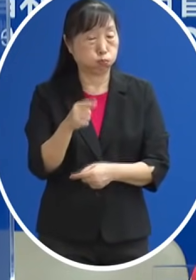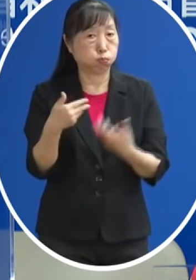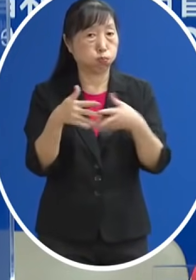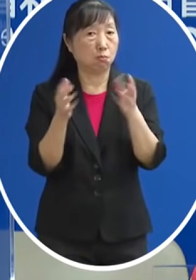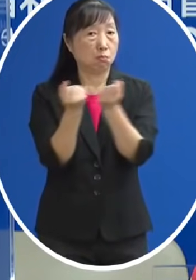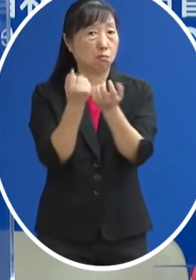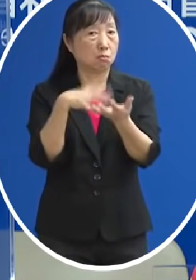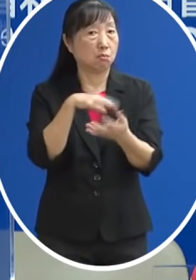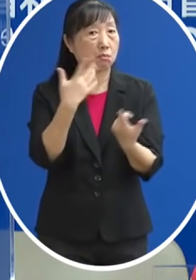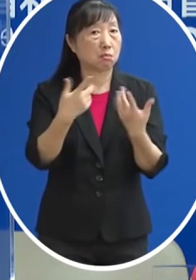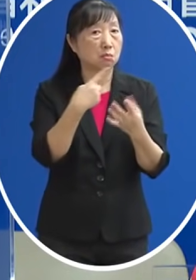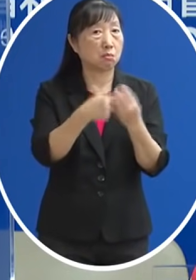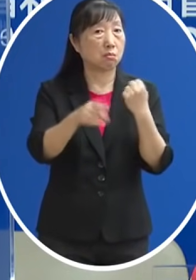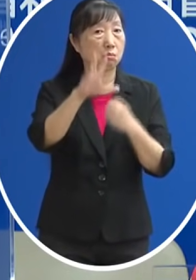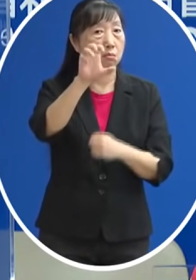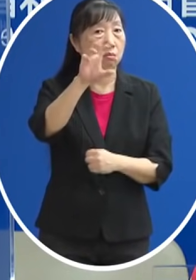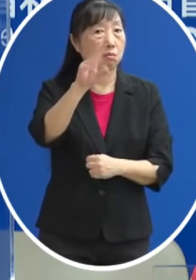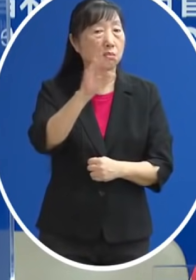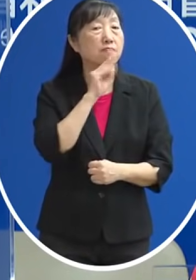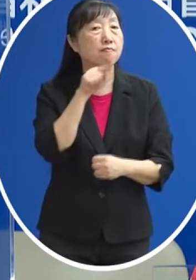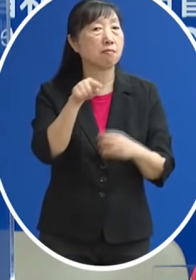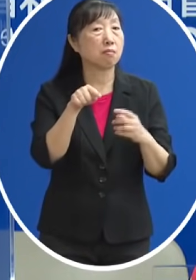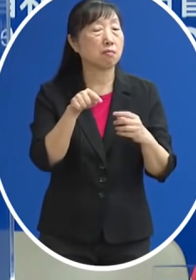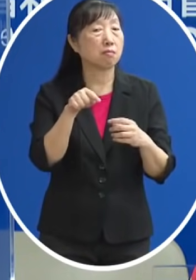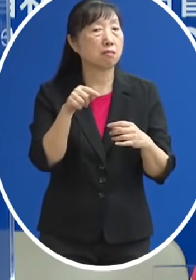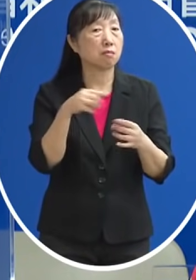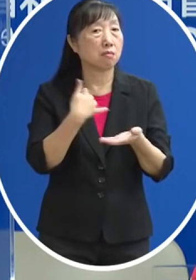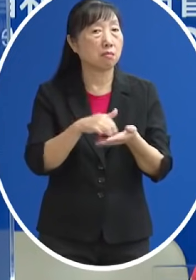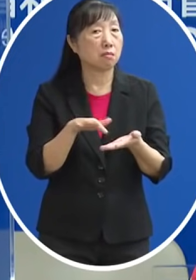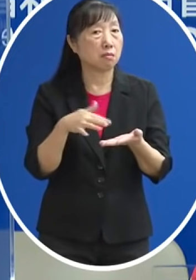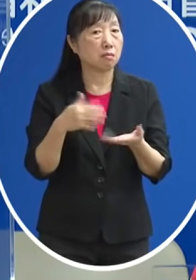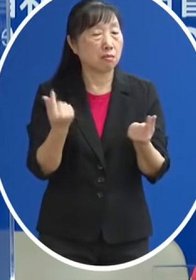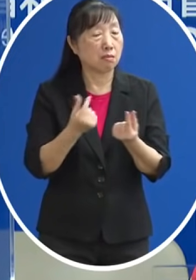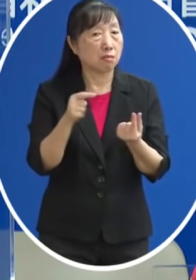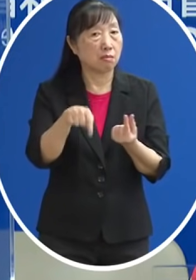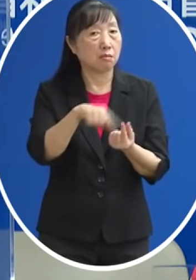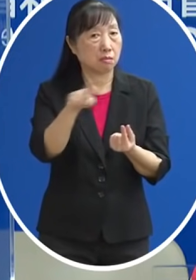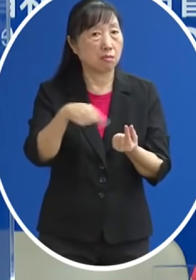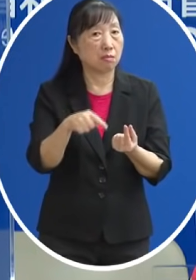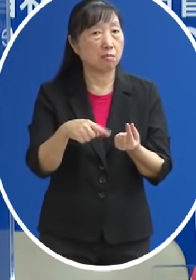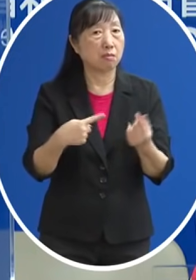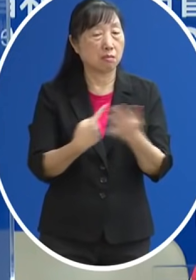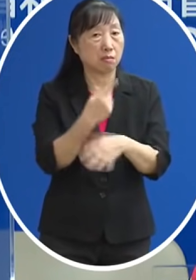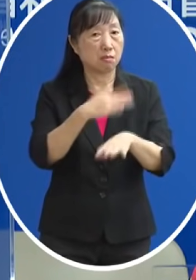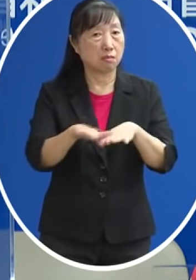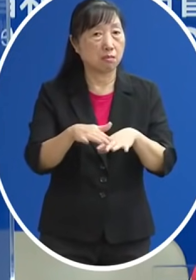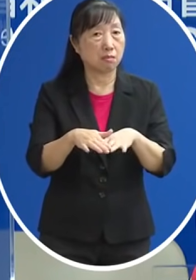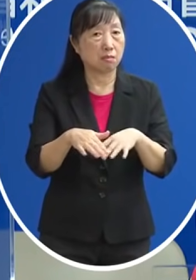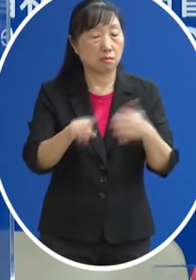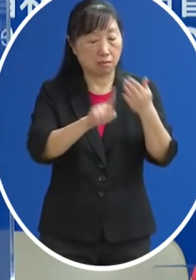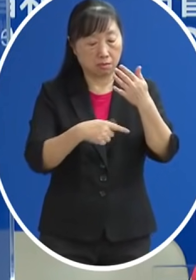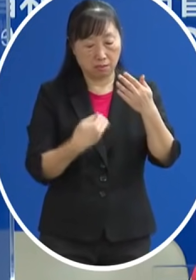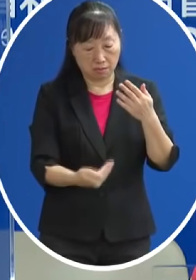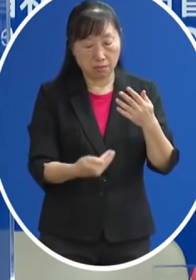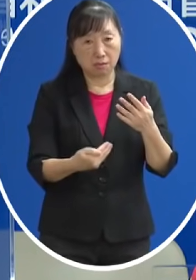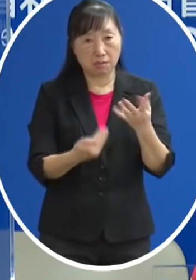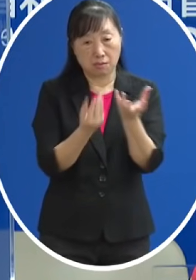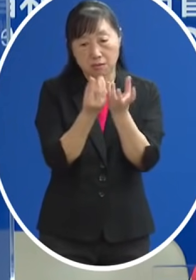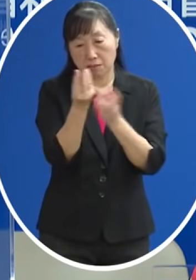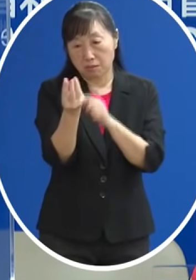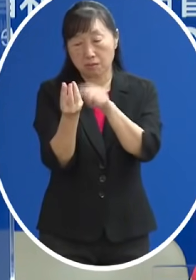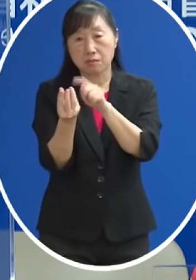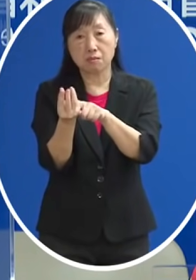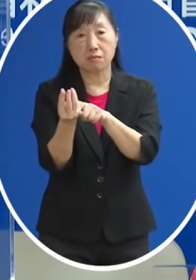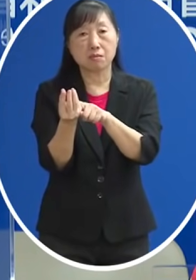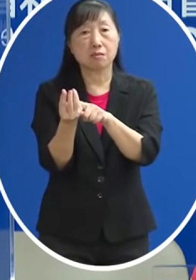大概好像有88万人，所以基本上大概只会打到第九类的一部分，可能会